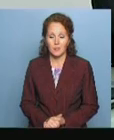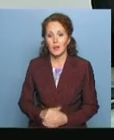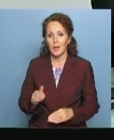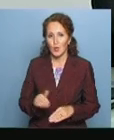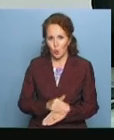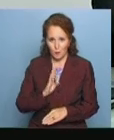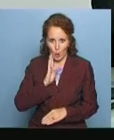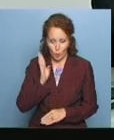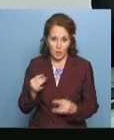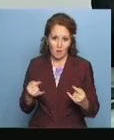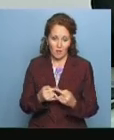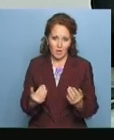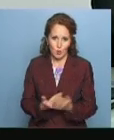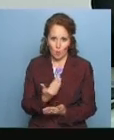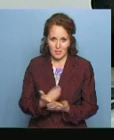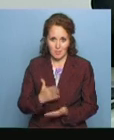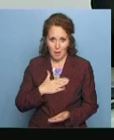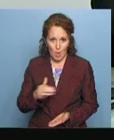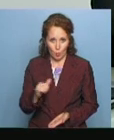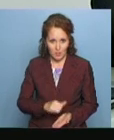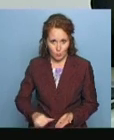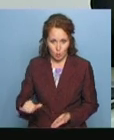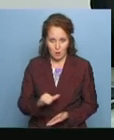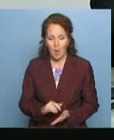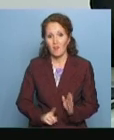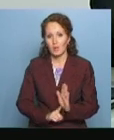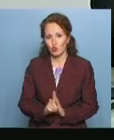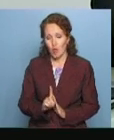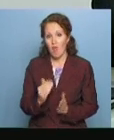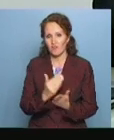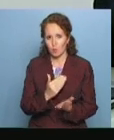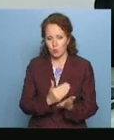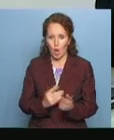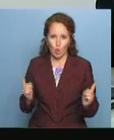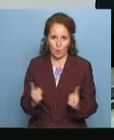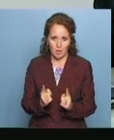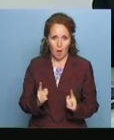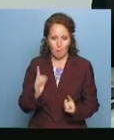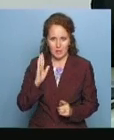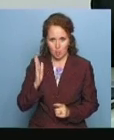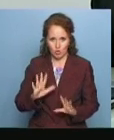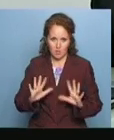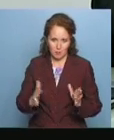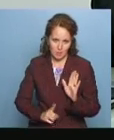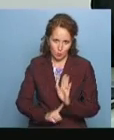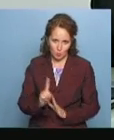Доброе утро. В эфире новости моей Удмуртии. В студии Марина Баль. И в начале выпуска коротко о предстоящих событиях наступившего дня.